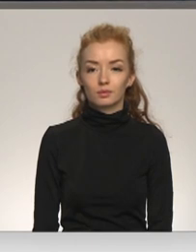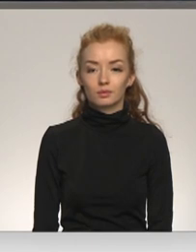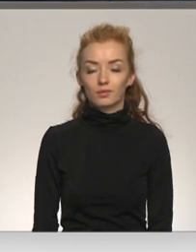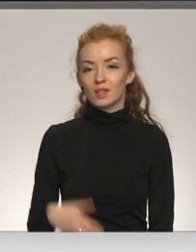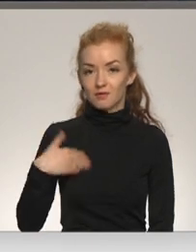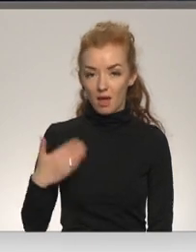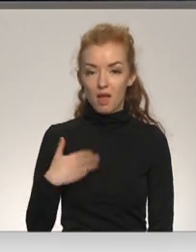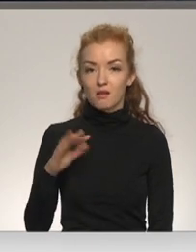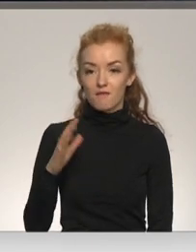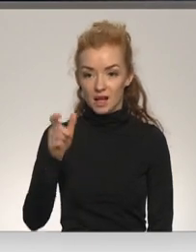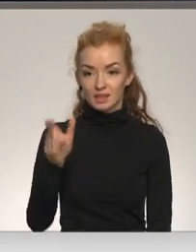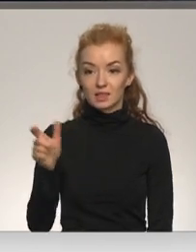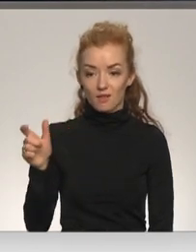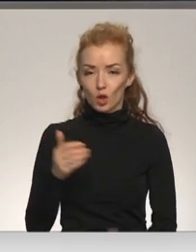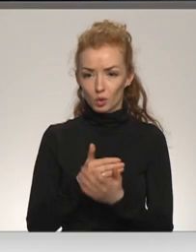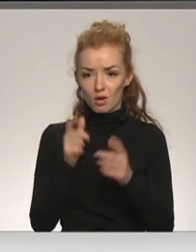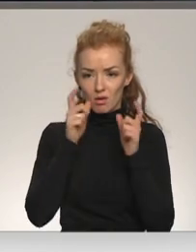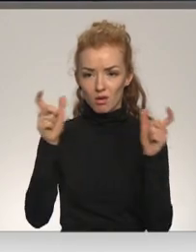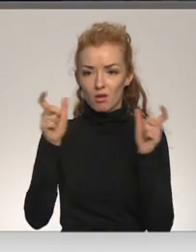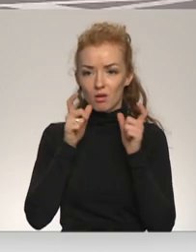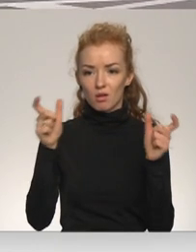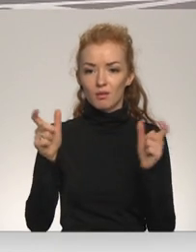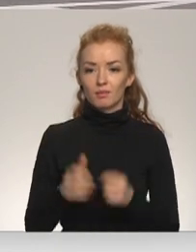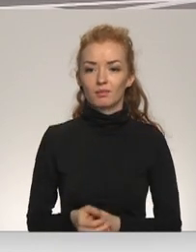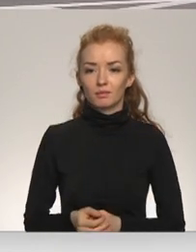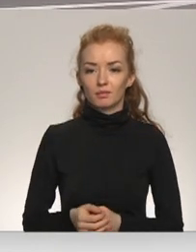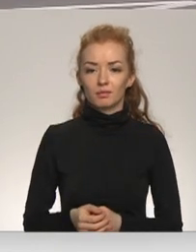Madara. Vai cilvēki vēl ar vienu ir tikpat skaļi? Kolēģi,